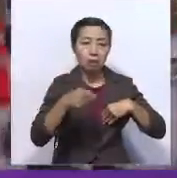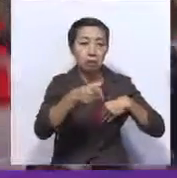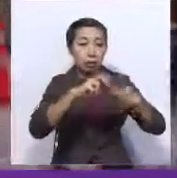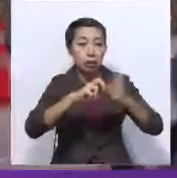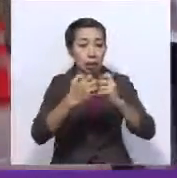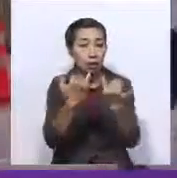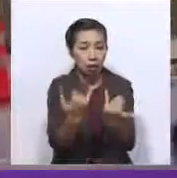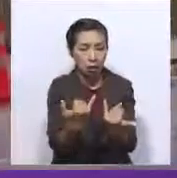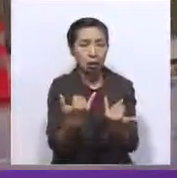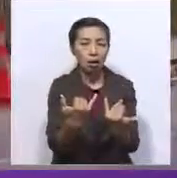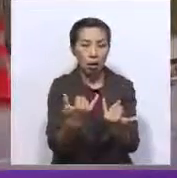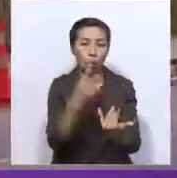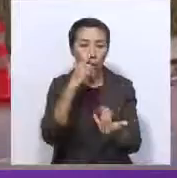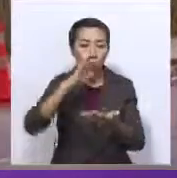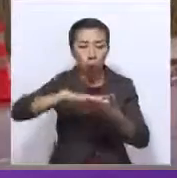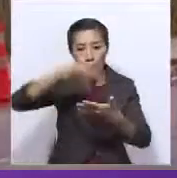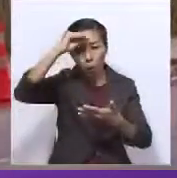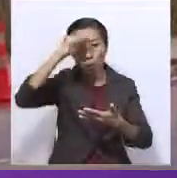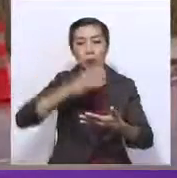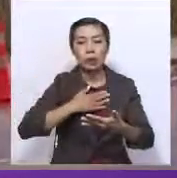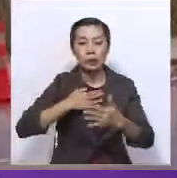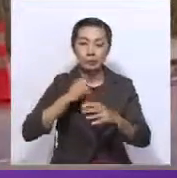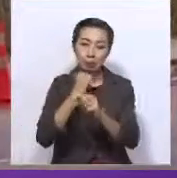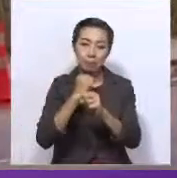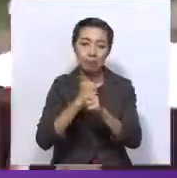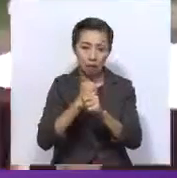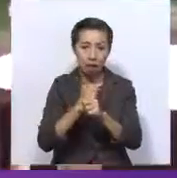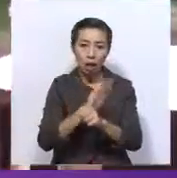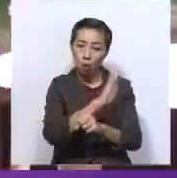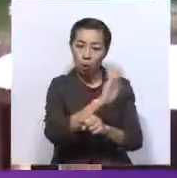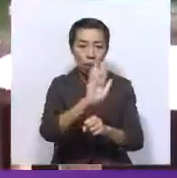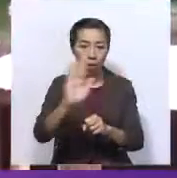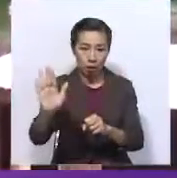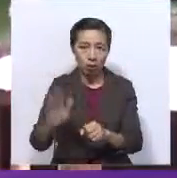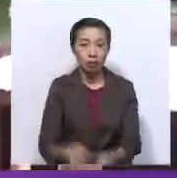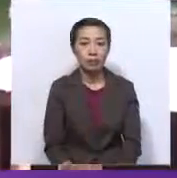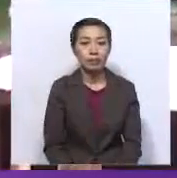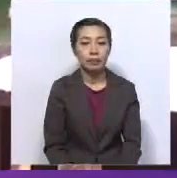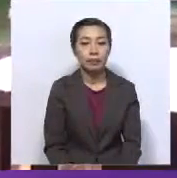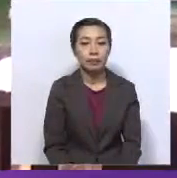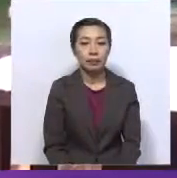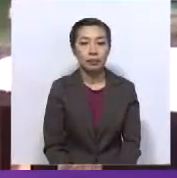ที่เกิดขึ้นถือว่าเป็นบทเรียนในการปฏิบัติหน้าที่ของเจ้าหน้าที่ทุกเขตค่ะ